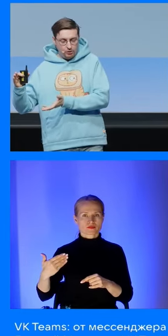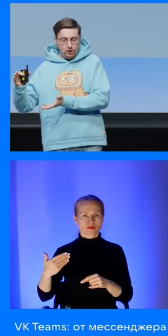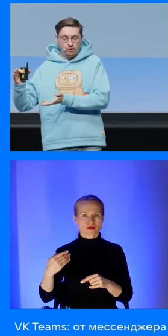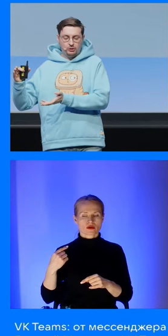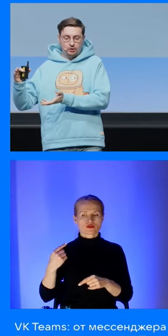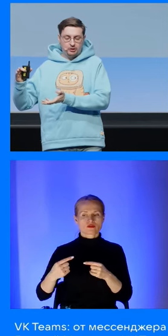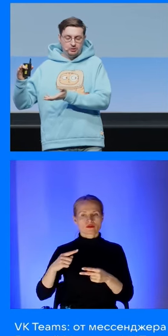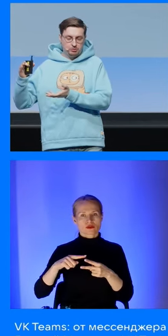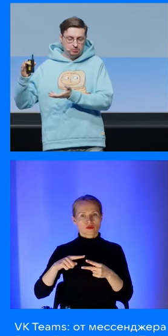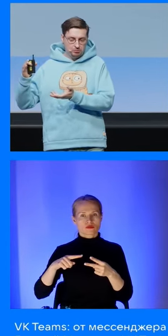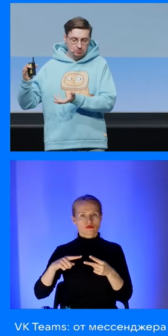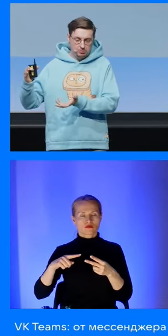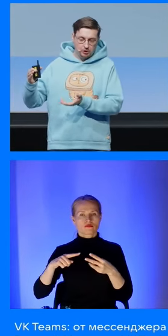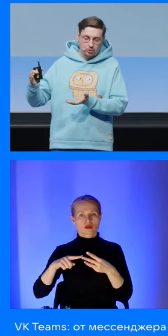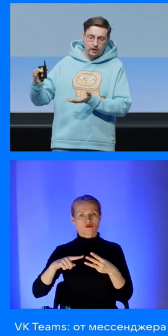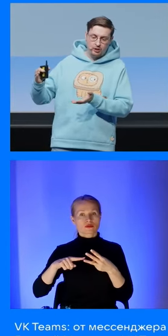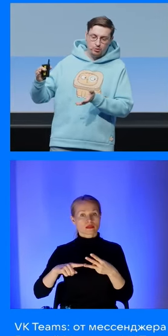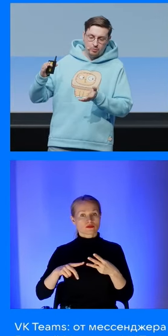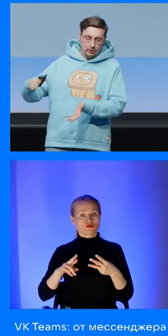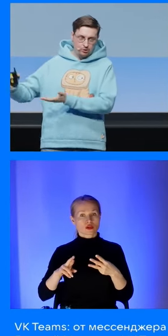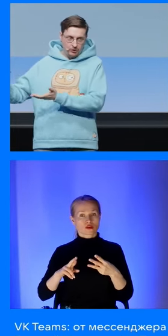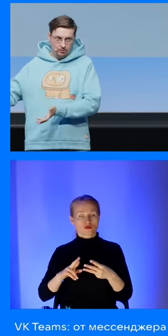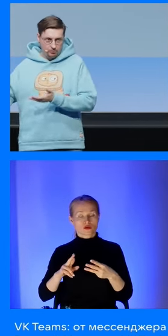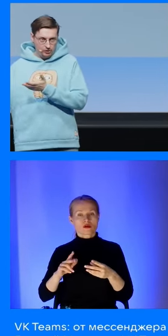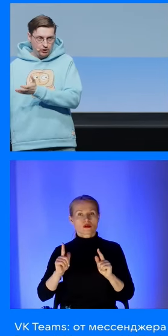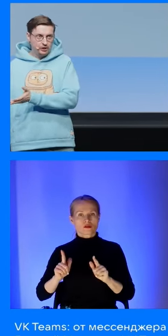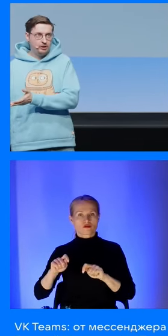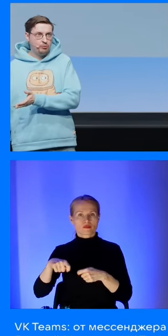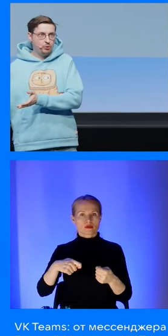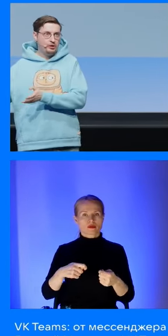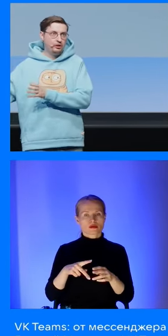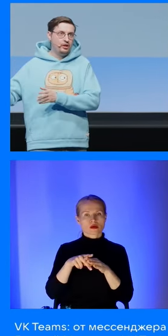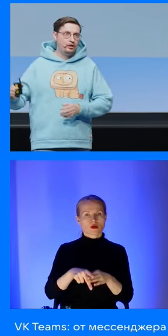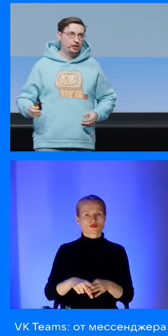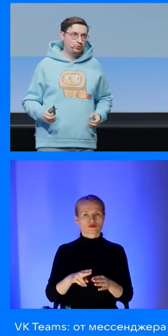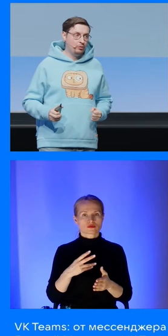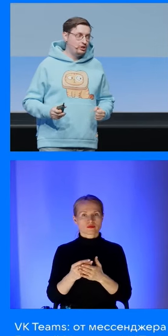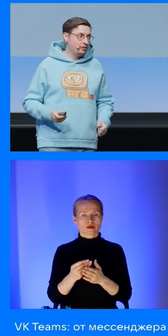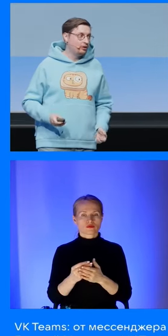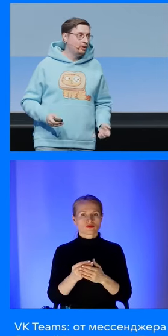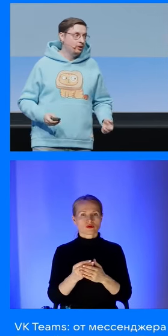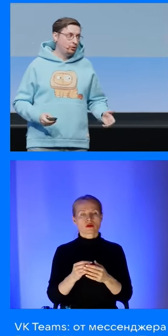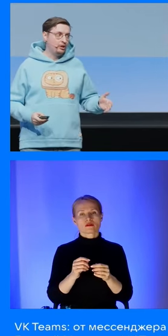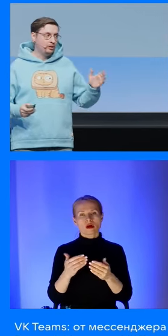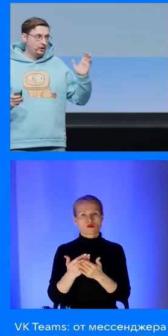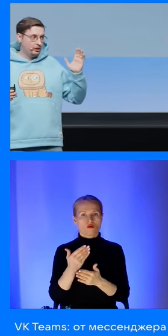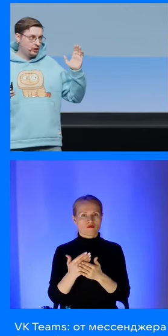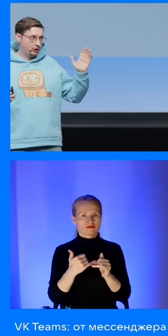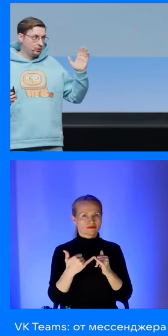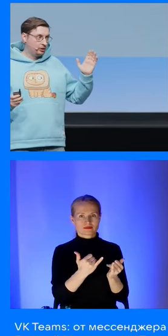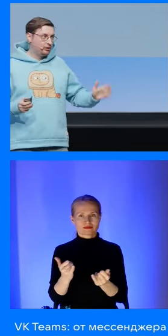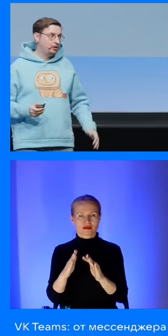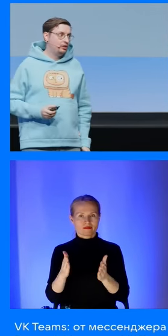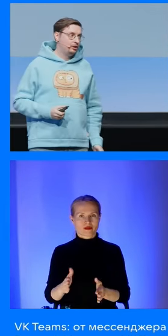вторую и встречную ячейку, которая готова принять нагрузку, мы переносим на изначально в фоне на новый сервер. Окей.